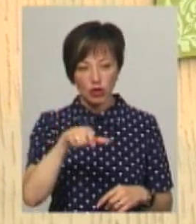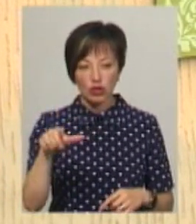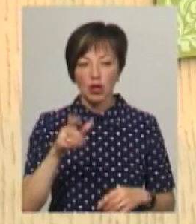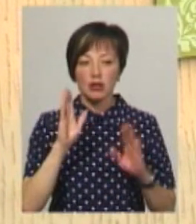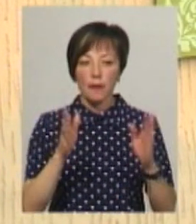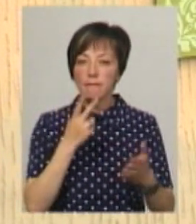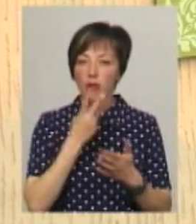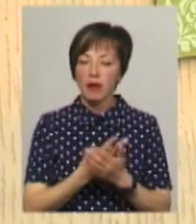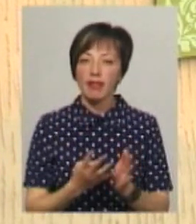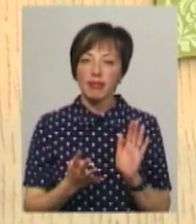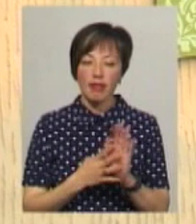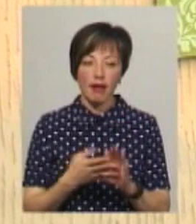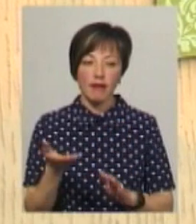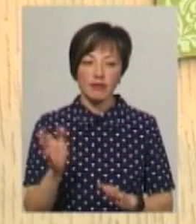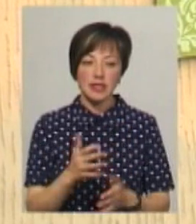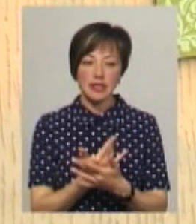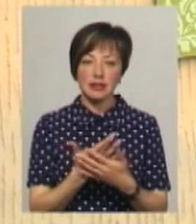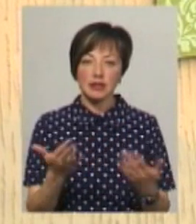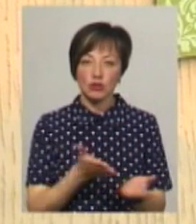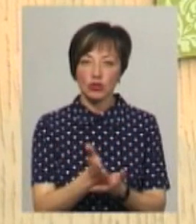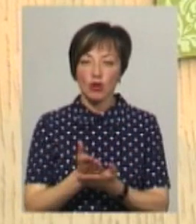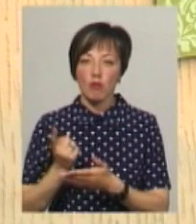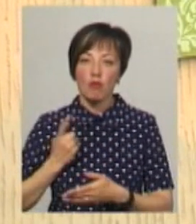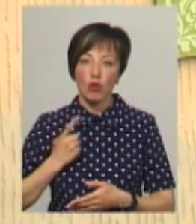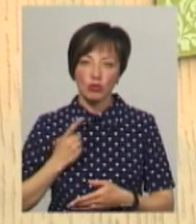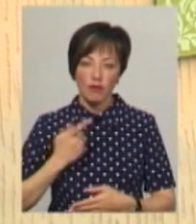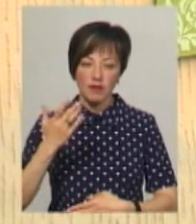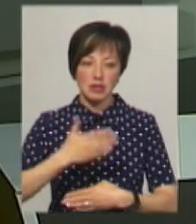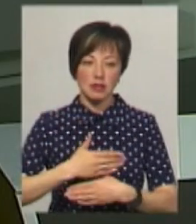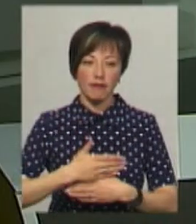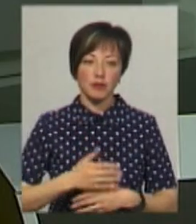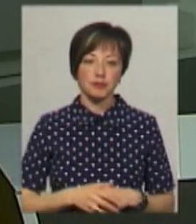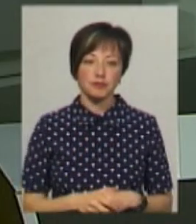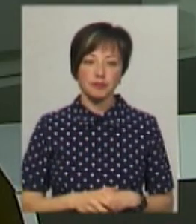побачать 9 різножанрових монодрам.